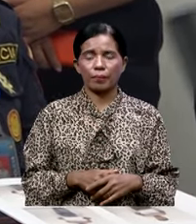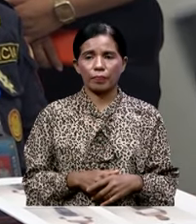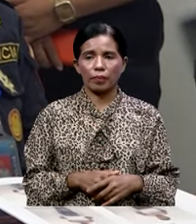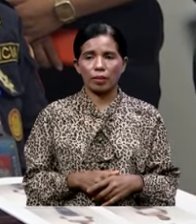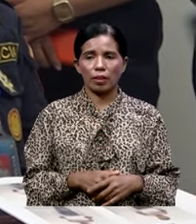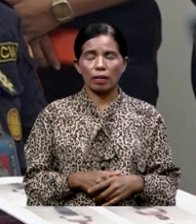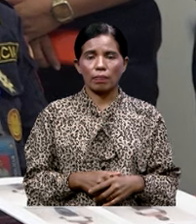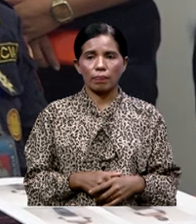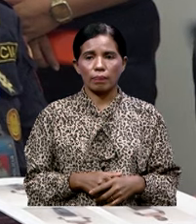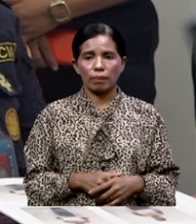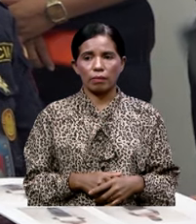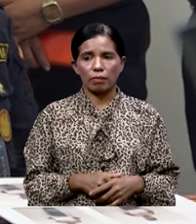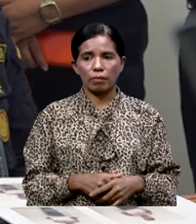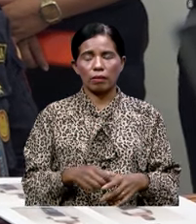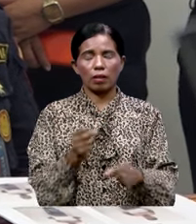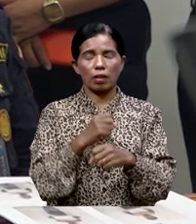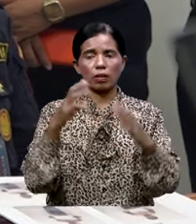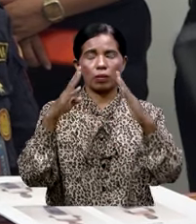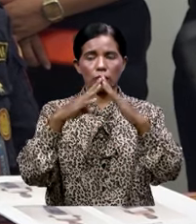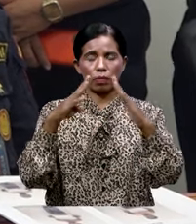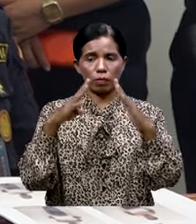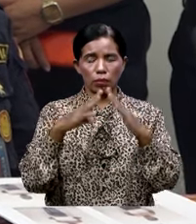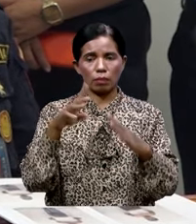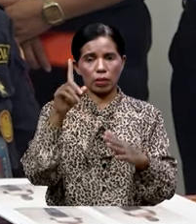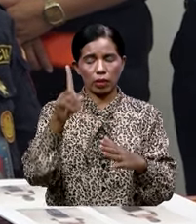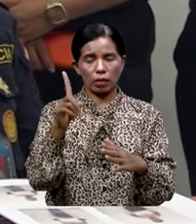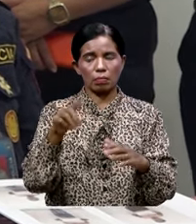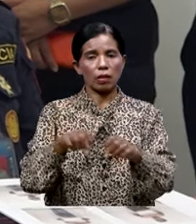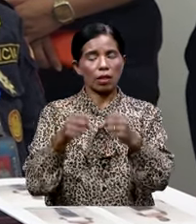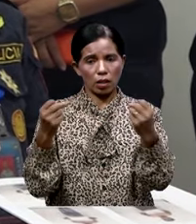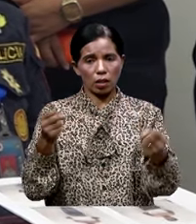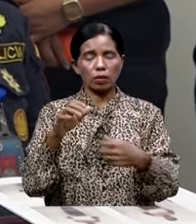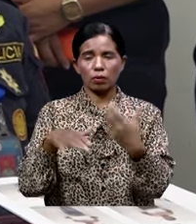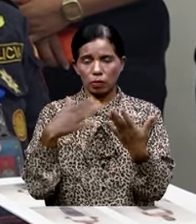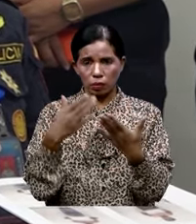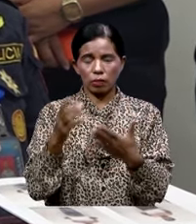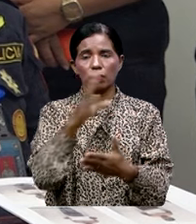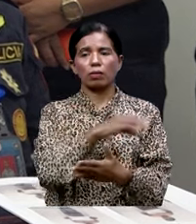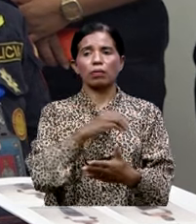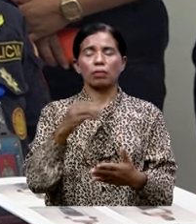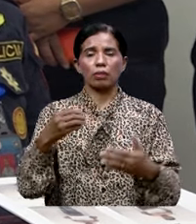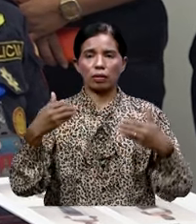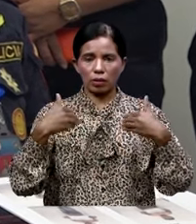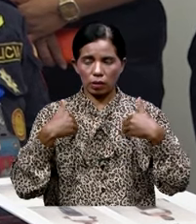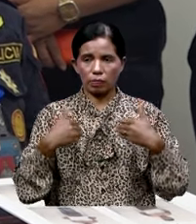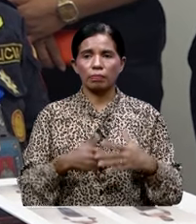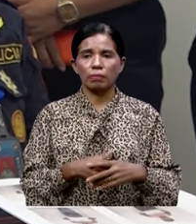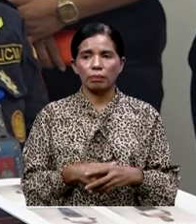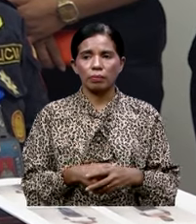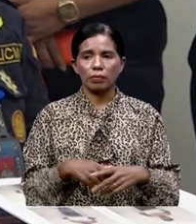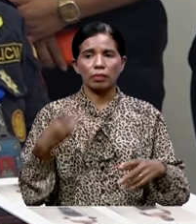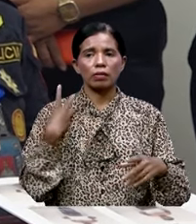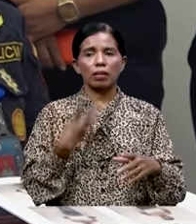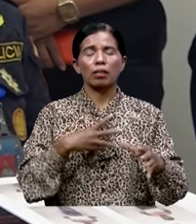resulta uma kain ida maka rahun no ihamos itania